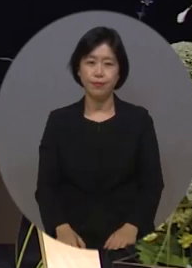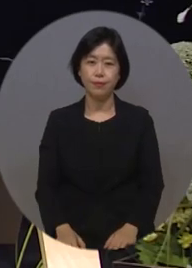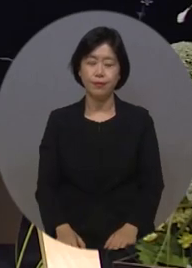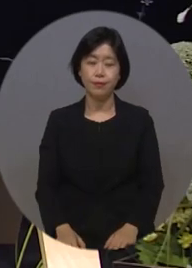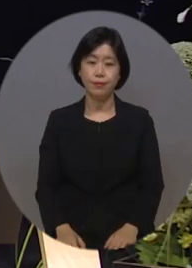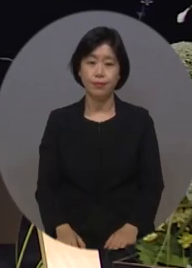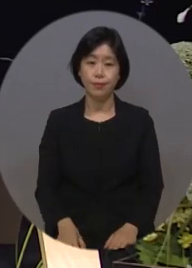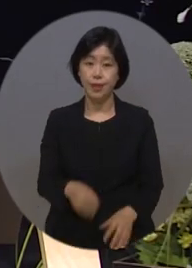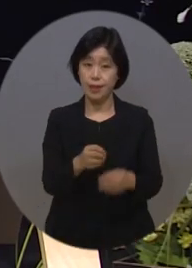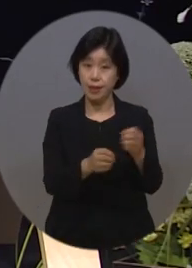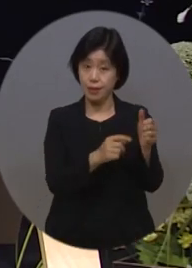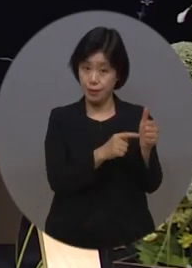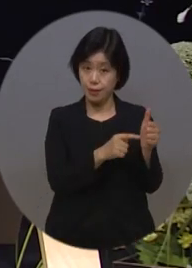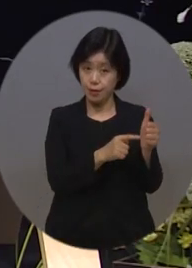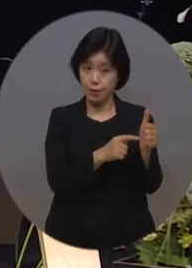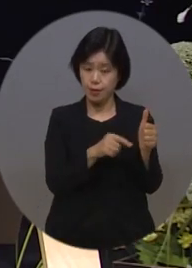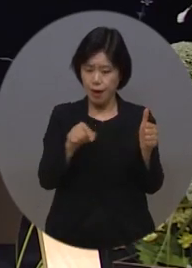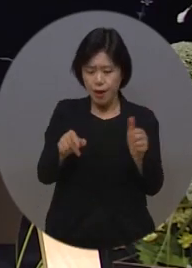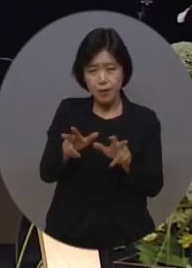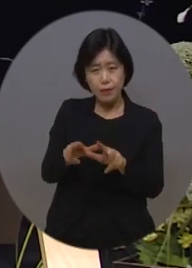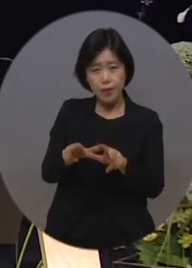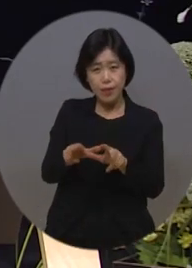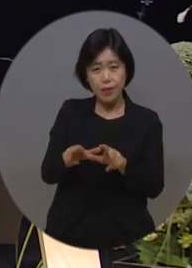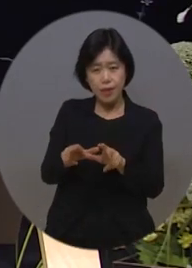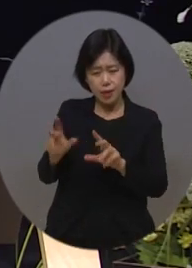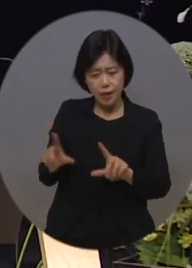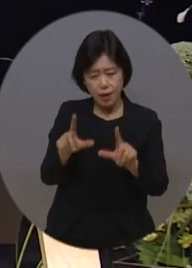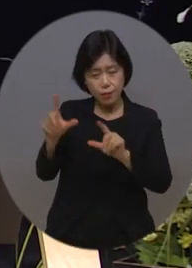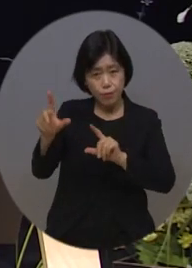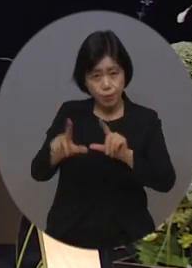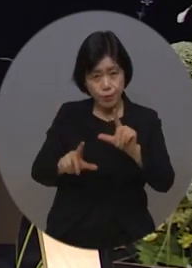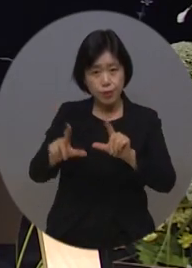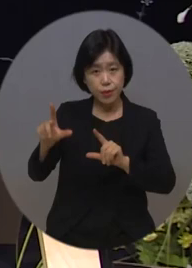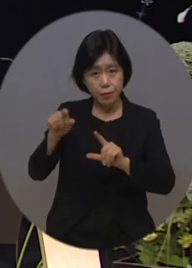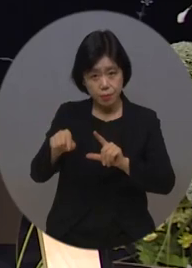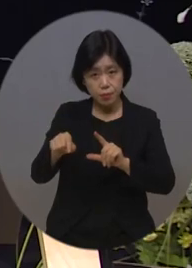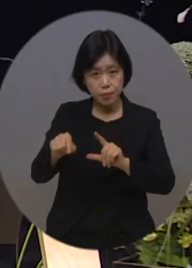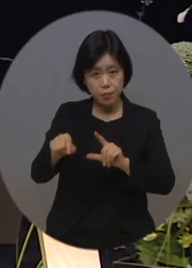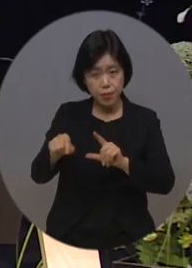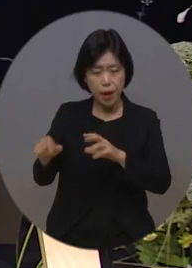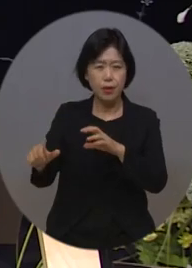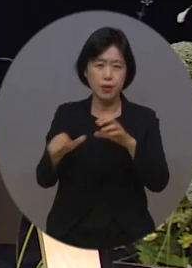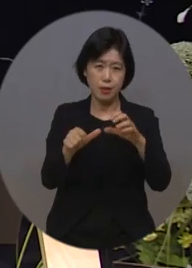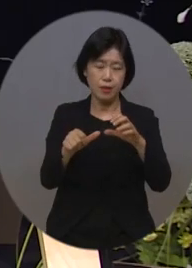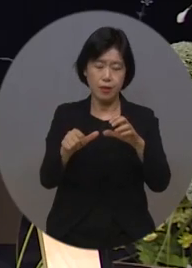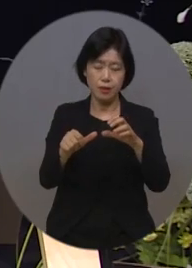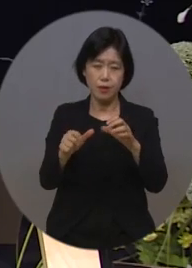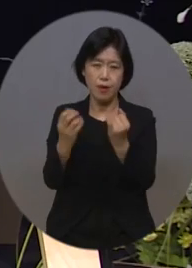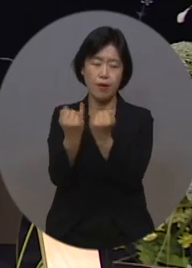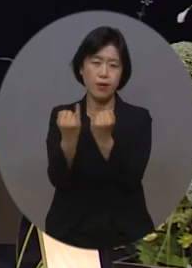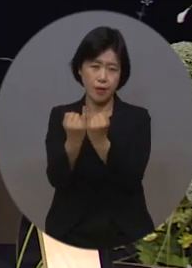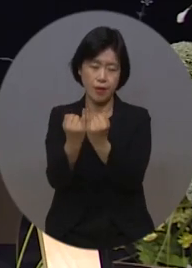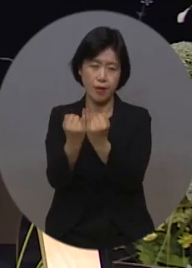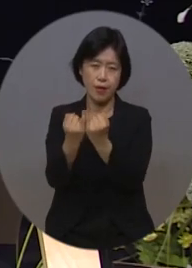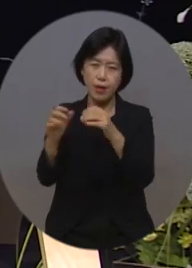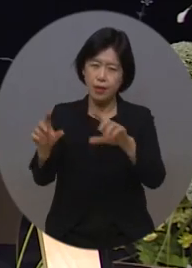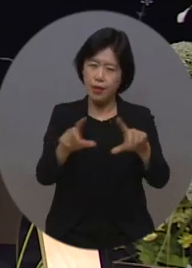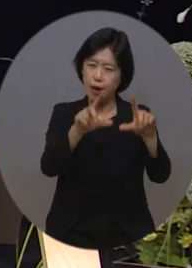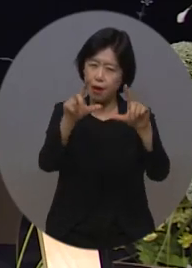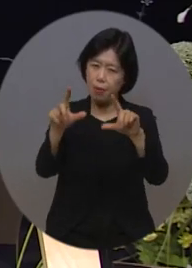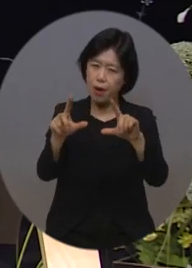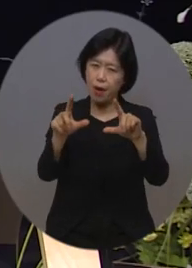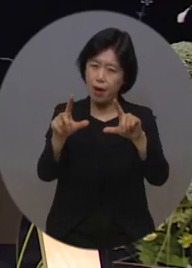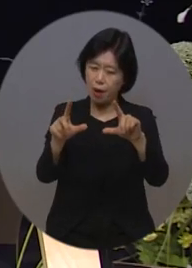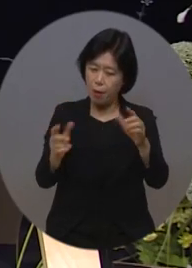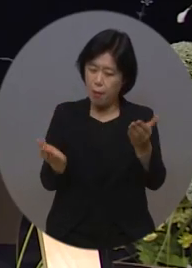시인은 이 잠자리의 생태를 여성이 스타킹을 신어야 삶의 현장에 나갈 수 있는 의미와